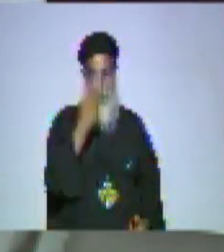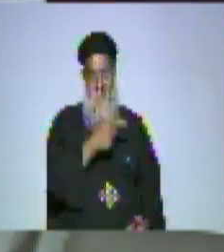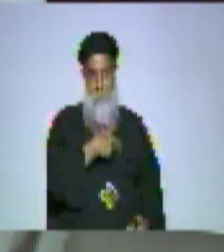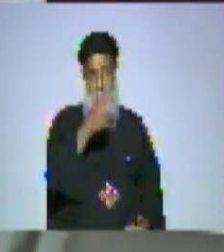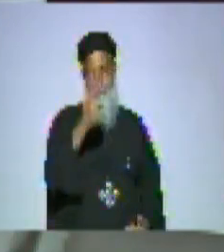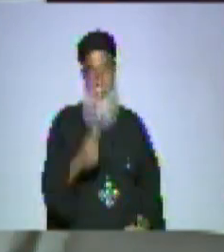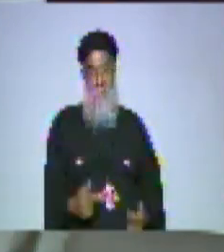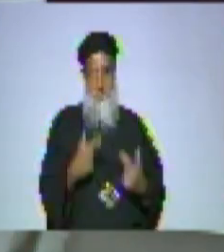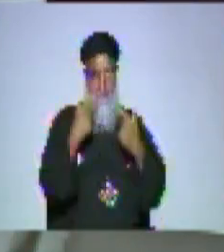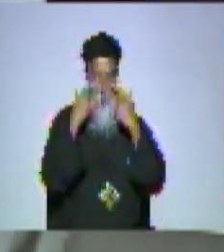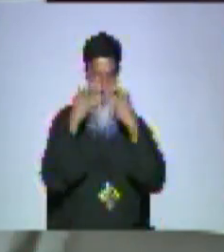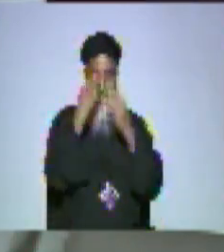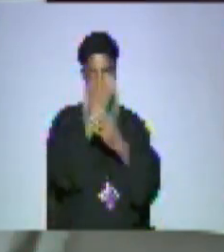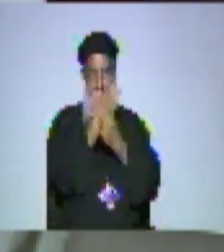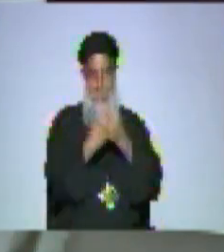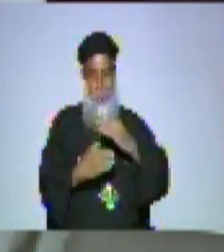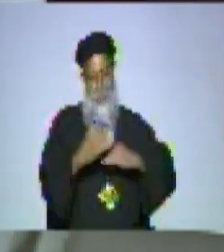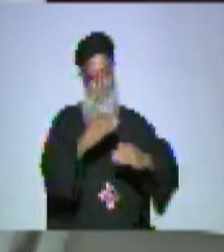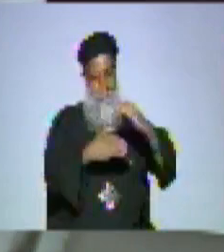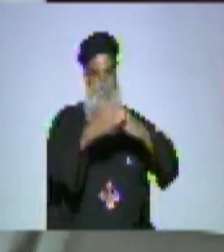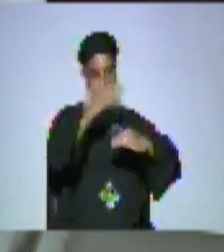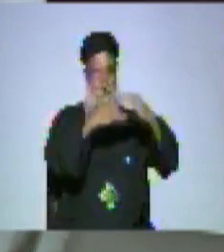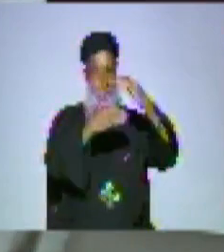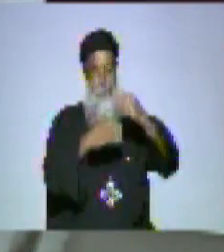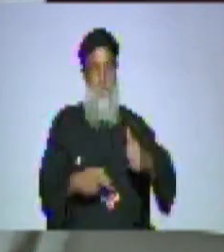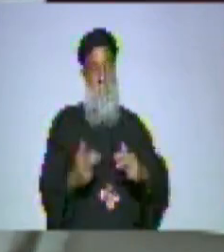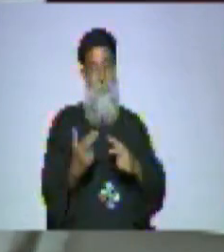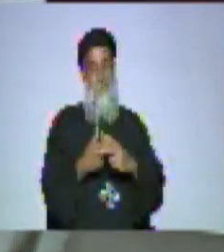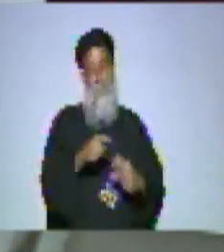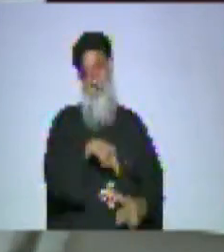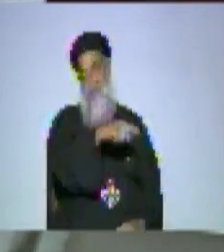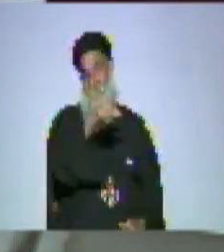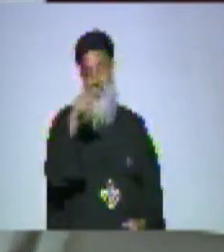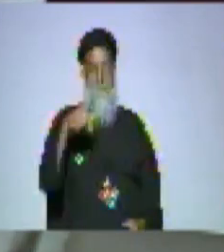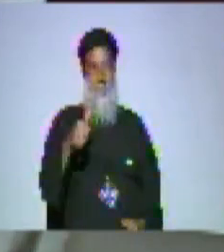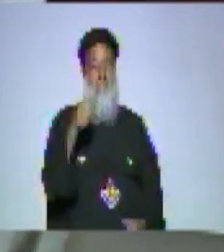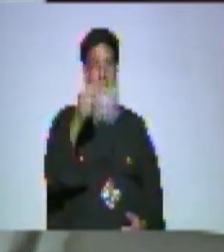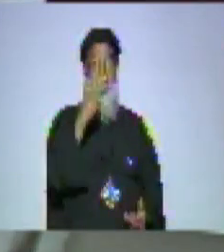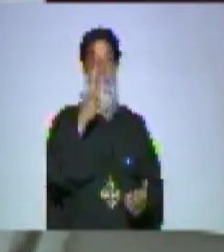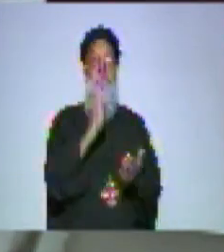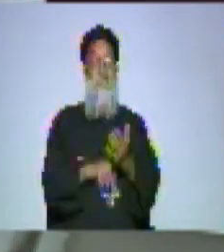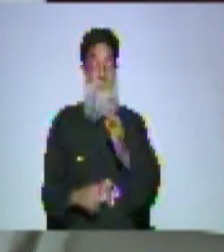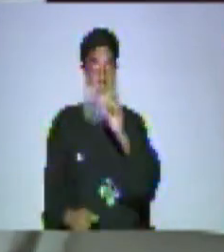لان الاب بيشوف ولاده احسن ناس يعني فالحقيقه